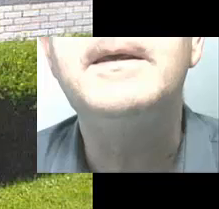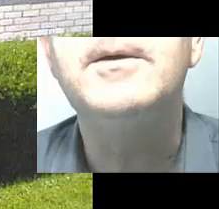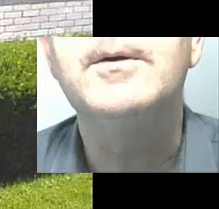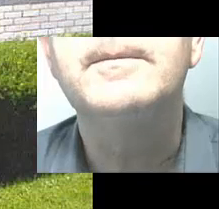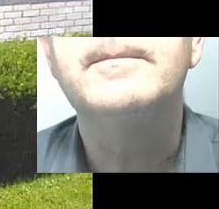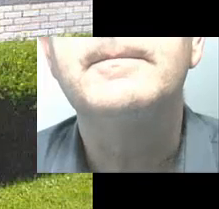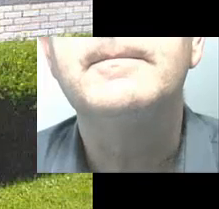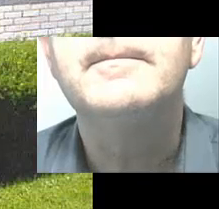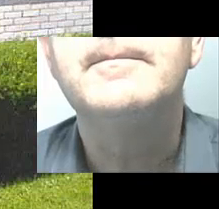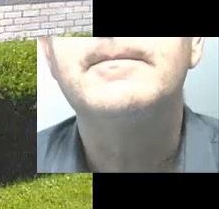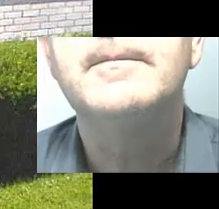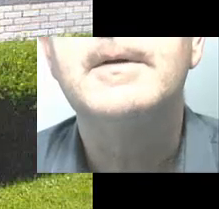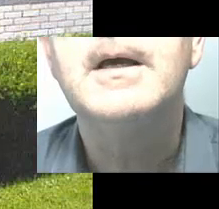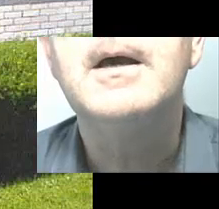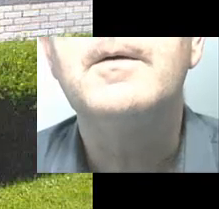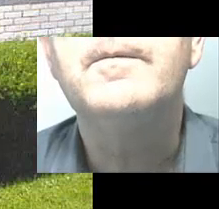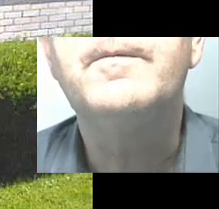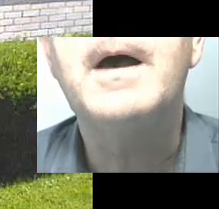Famille,